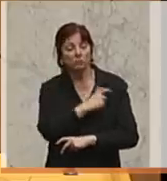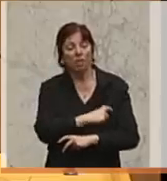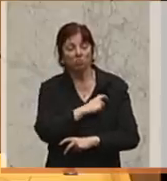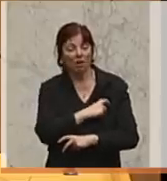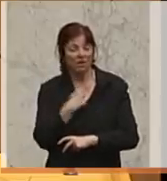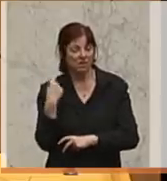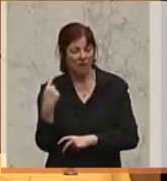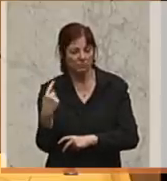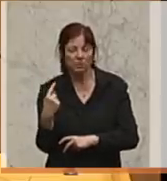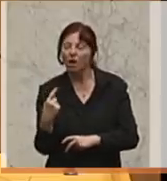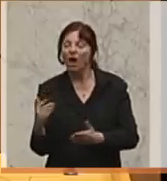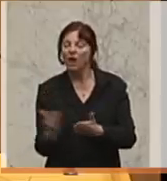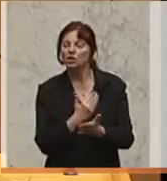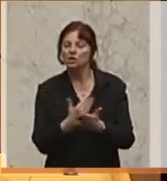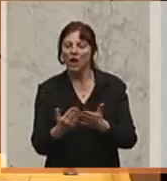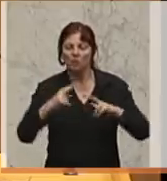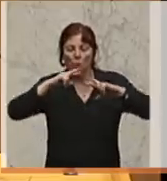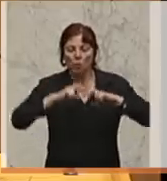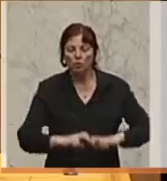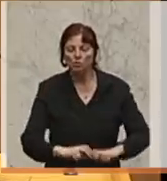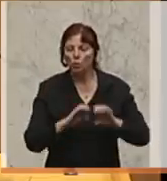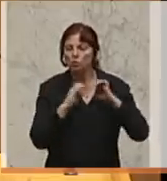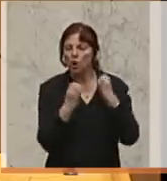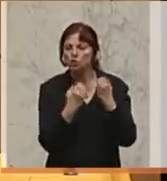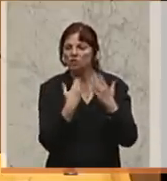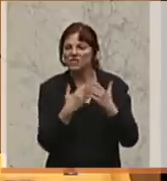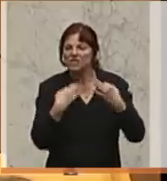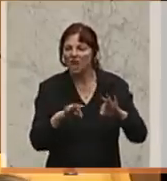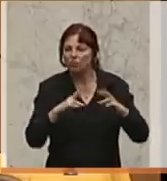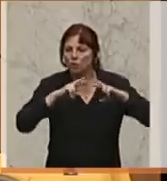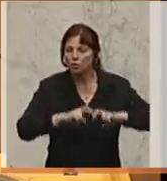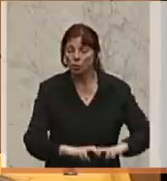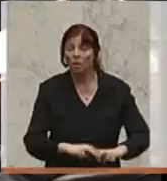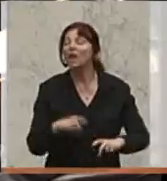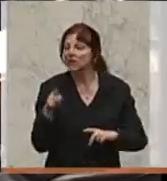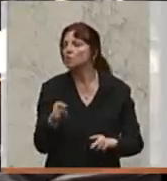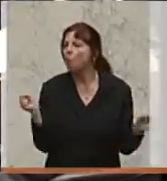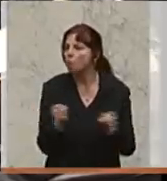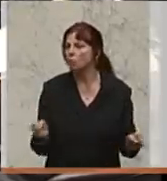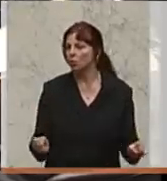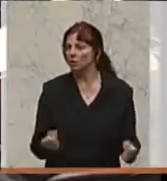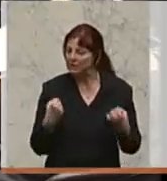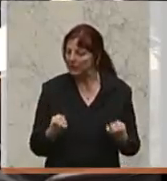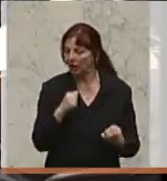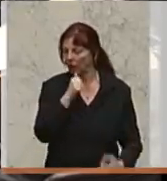der Untersuchungsausschuss untersuchen darf und was er nicht darf. Das geht mit Sicherheit nicht.